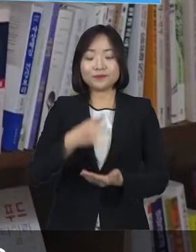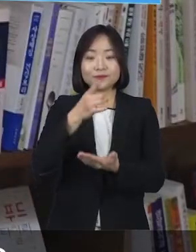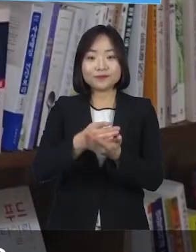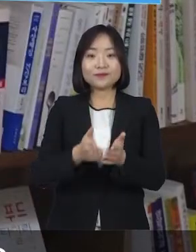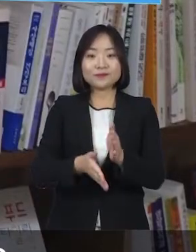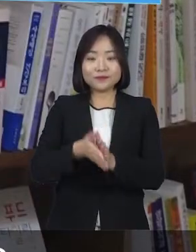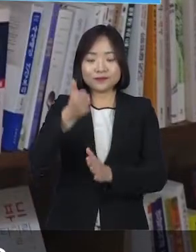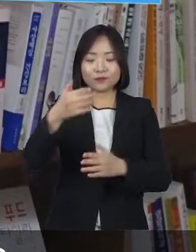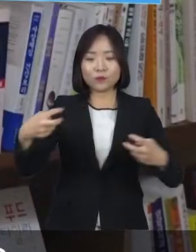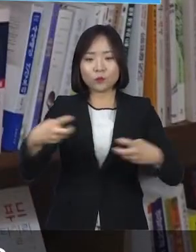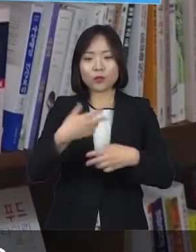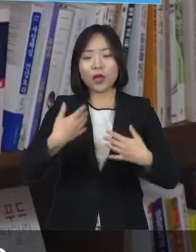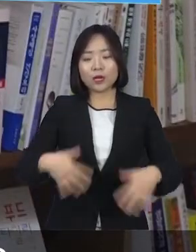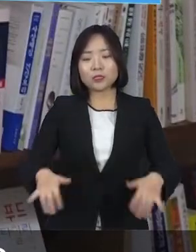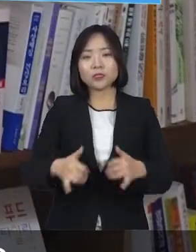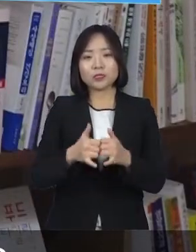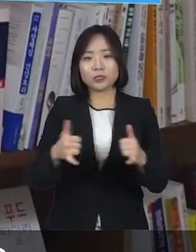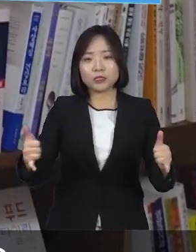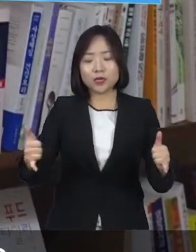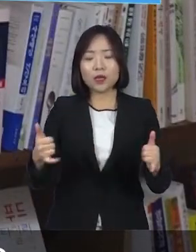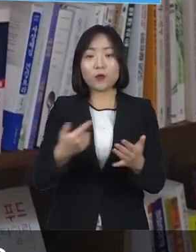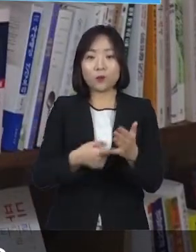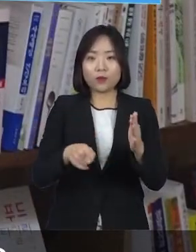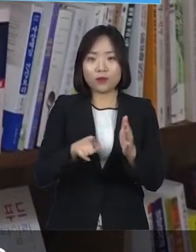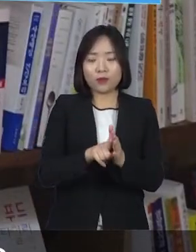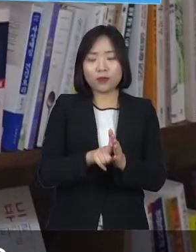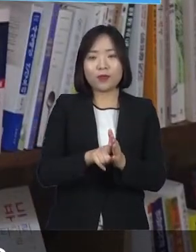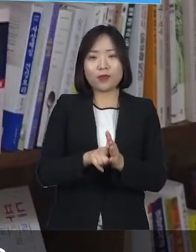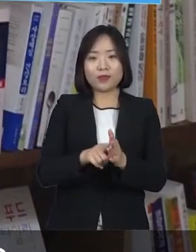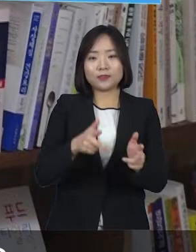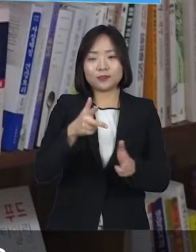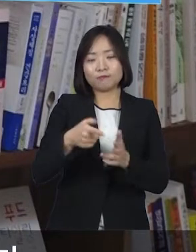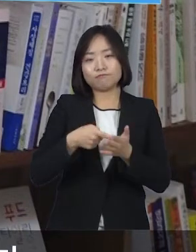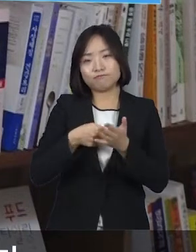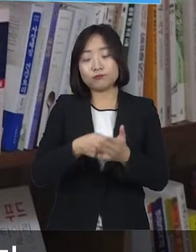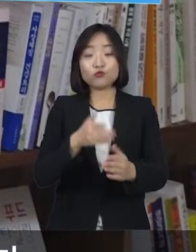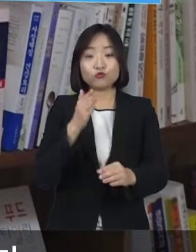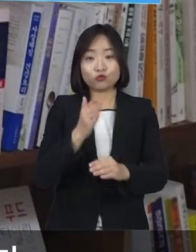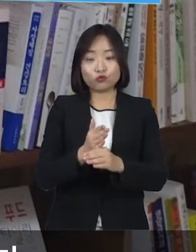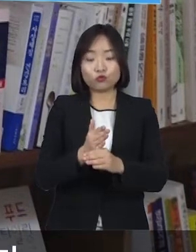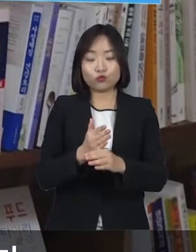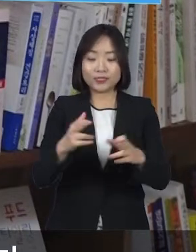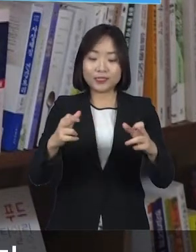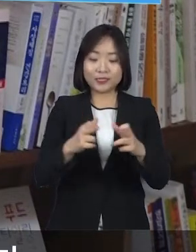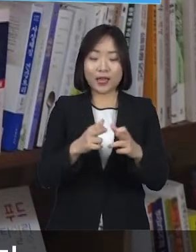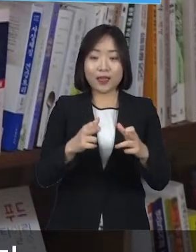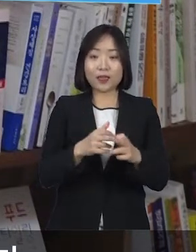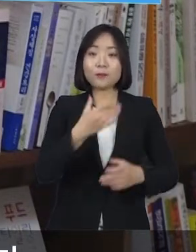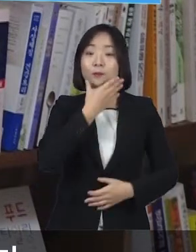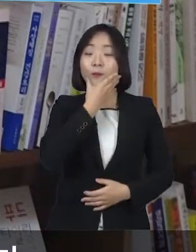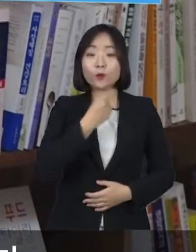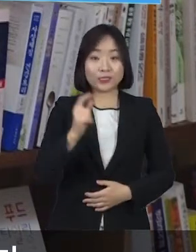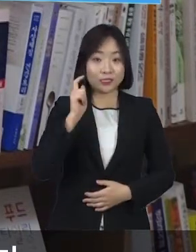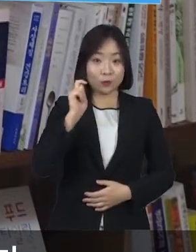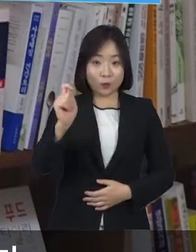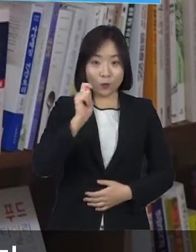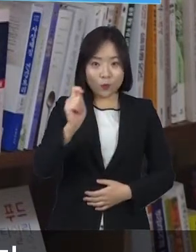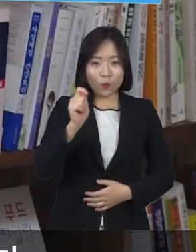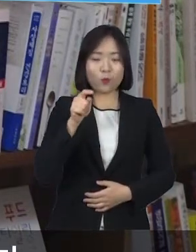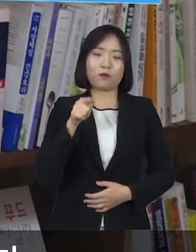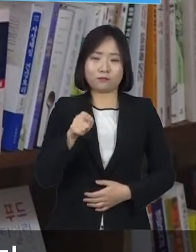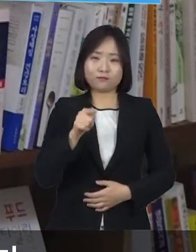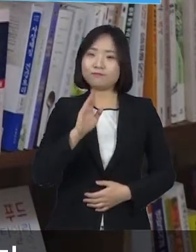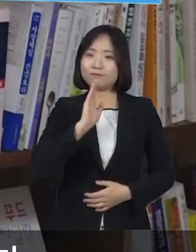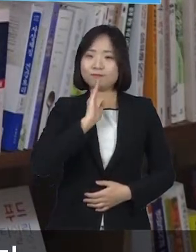천안시가 교통약자 이동 지원을 위한 다양한 정책을 추진하고 있는데요. 장애인 콜택시가 이러한 특별 교통수단의